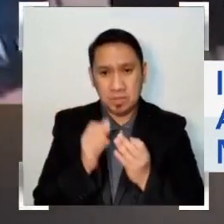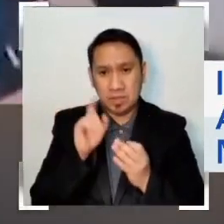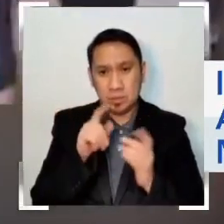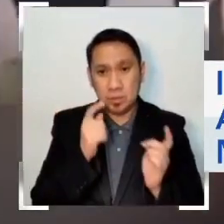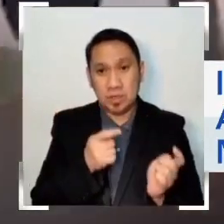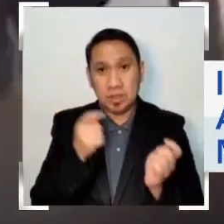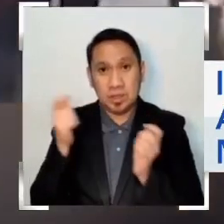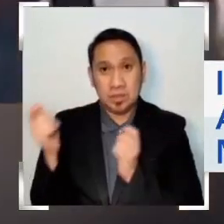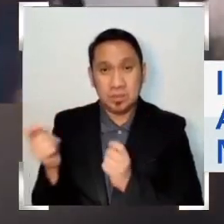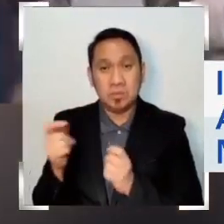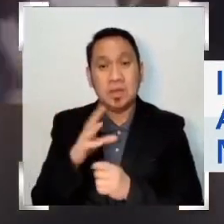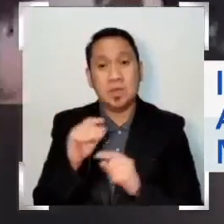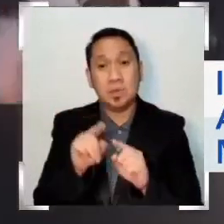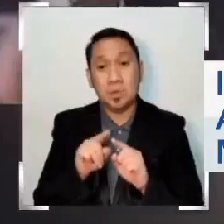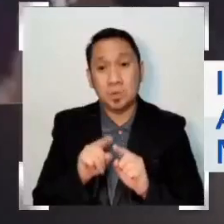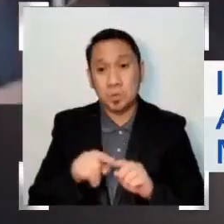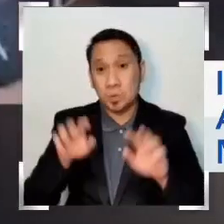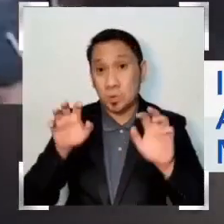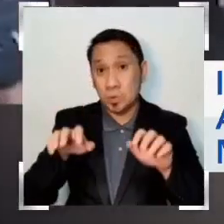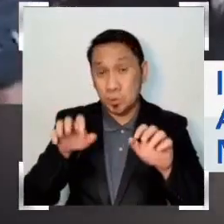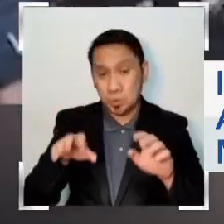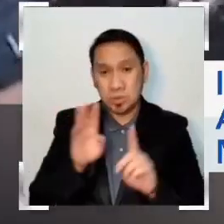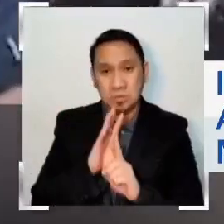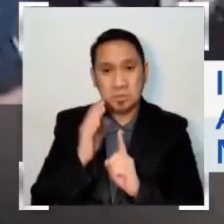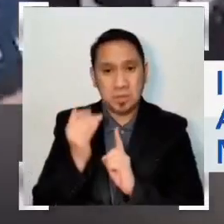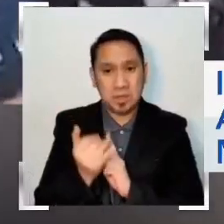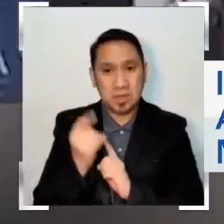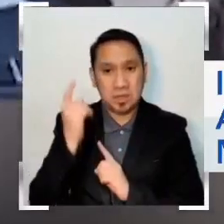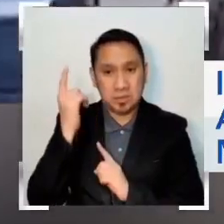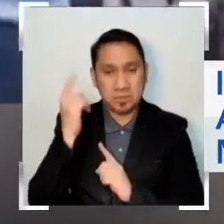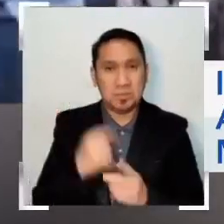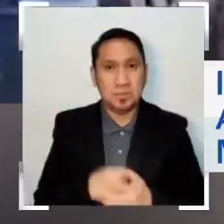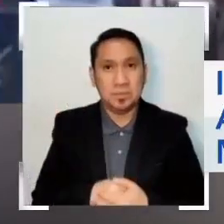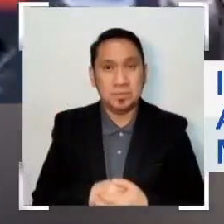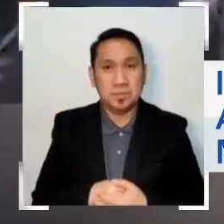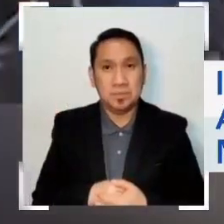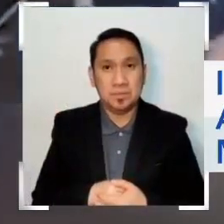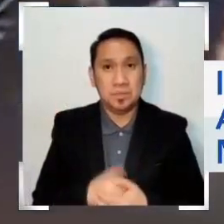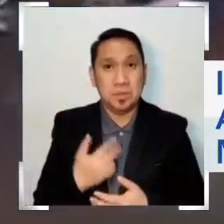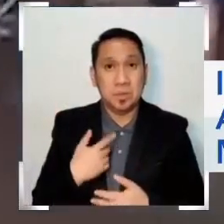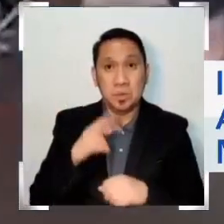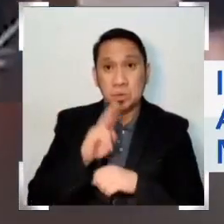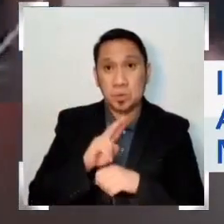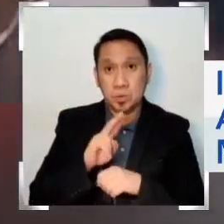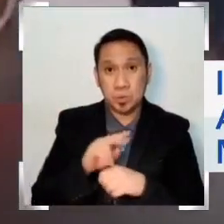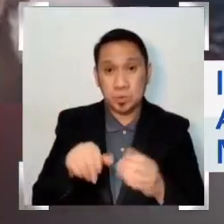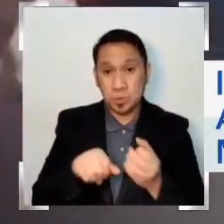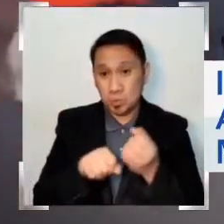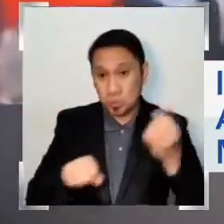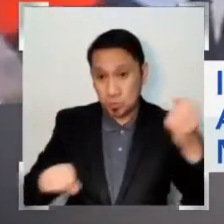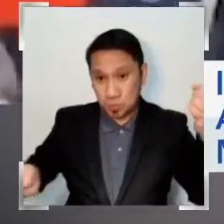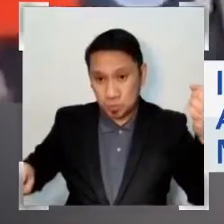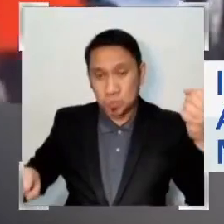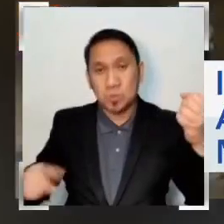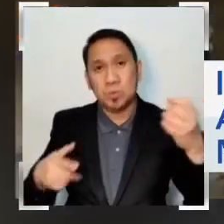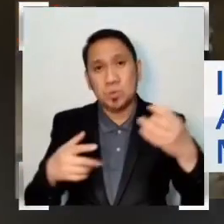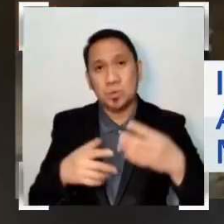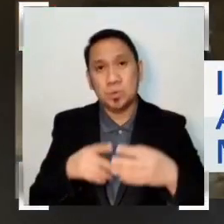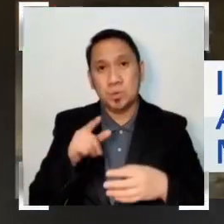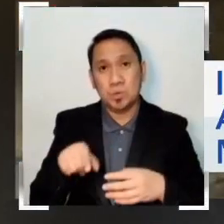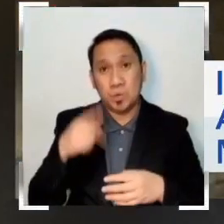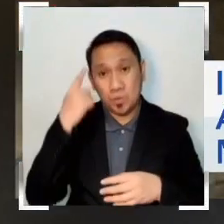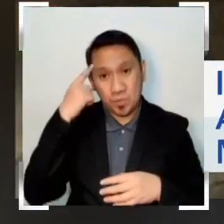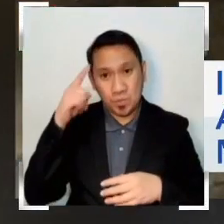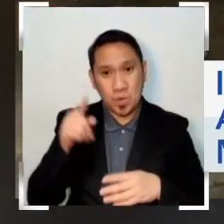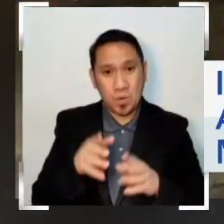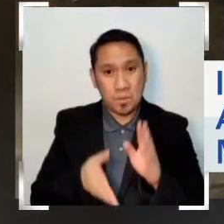Lumagasa din ang baha sa isang barangay sa Davao Oriental kahapon. Gumamit na ng tali ang rescue team para sa pahirapang pagtawid.